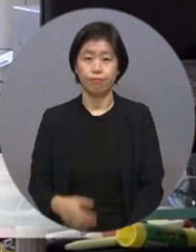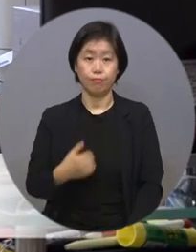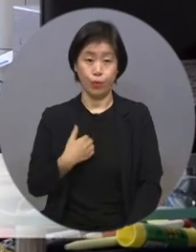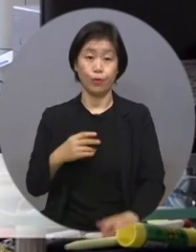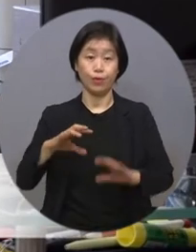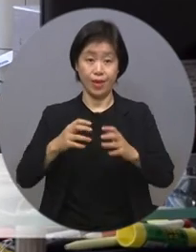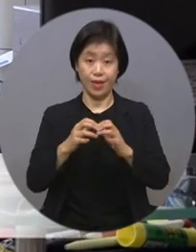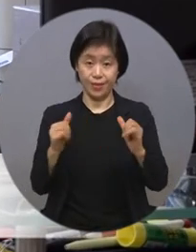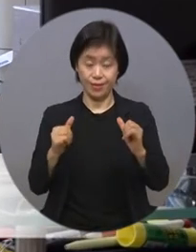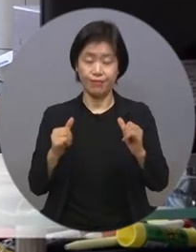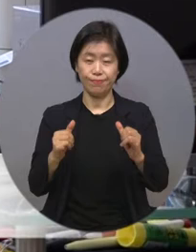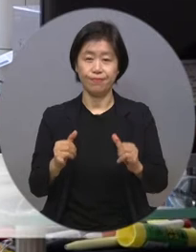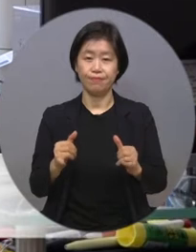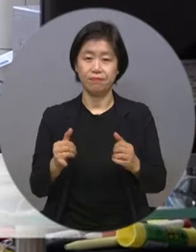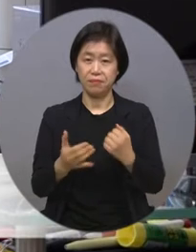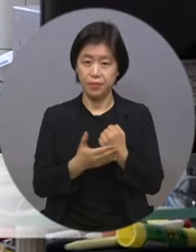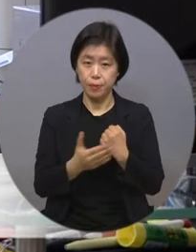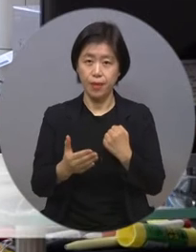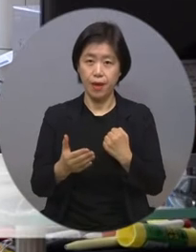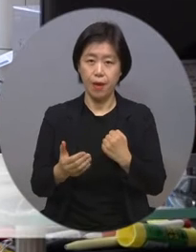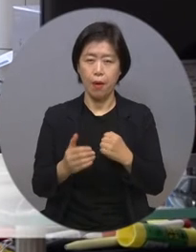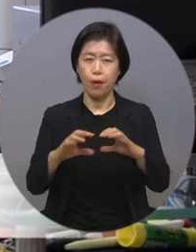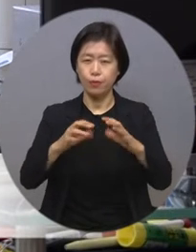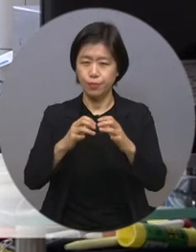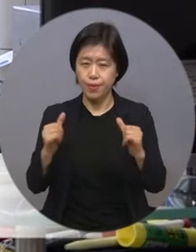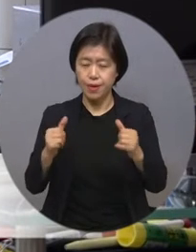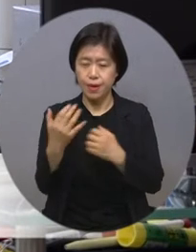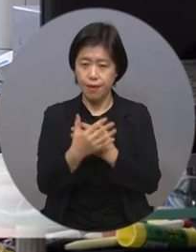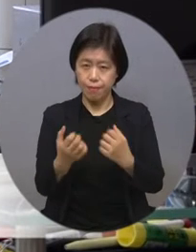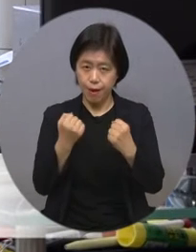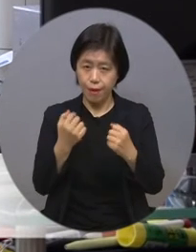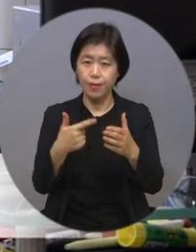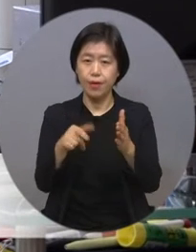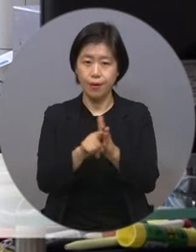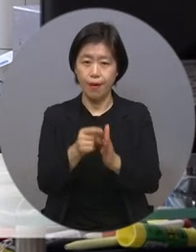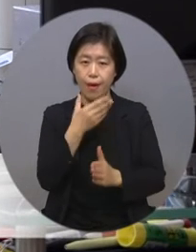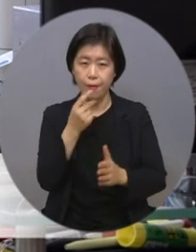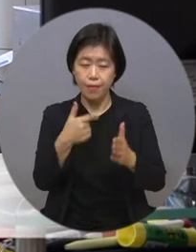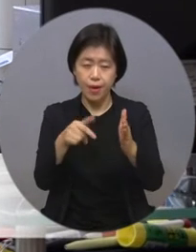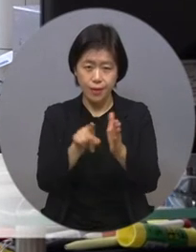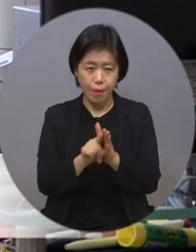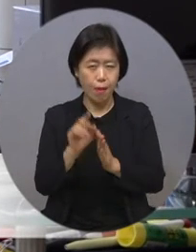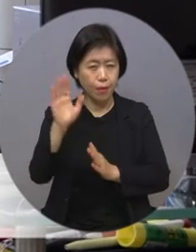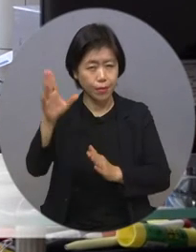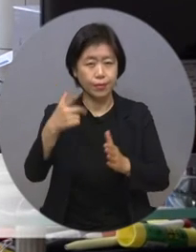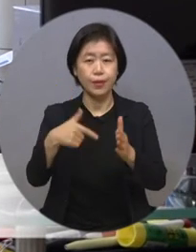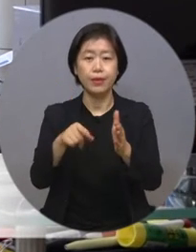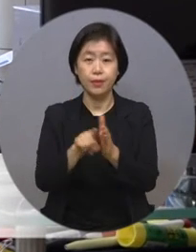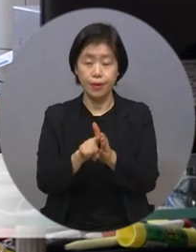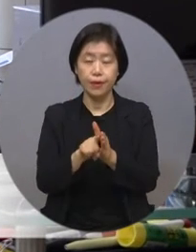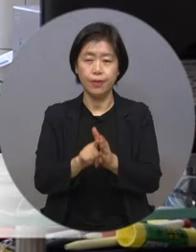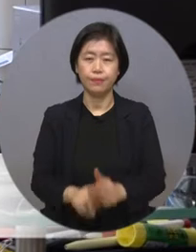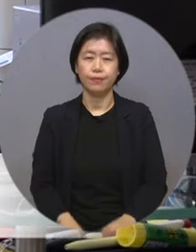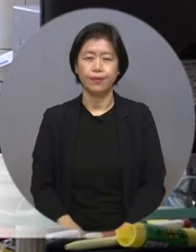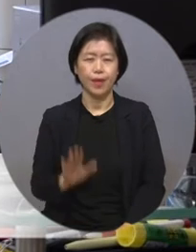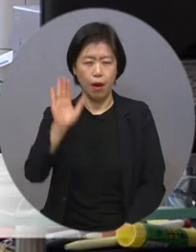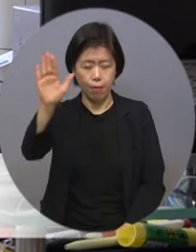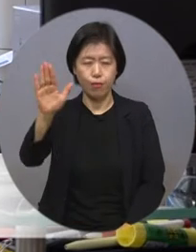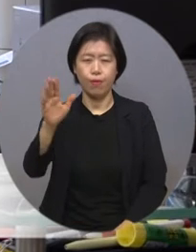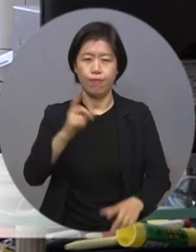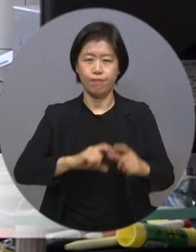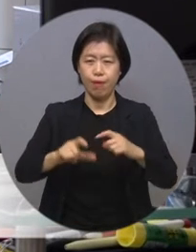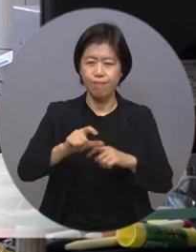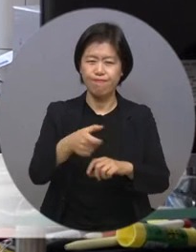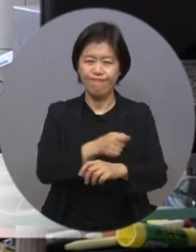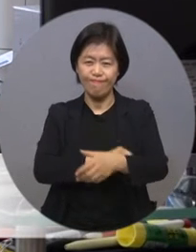사람으로서 저도 또 국민의 건강을 위해서 행복을 위해서 행복한 미래를 위해서 저도 앞으로 더욱더